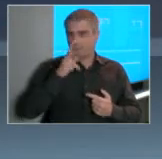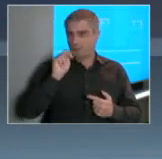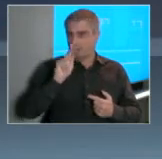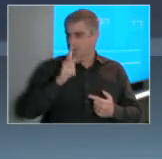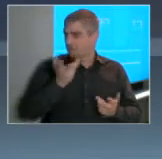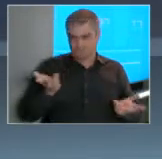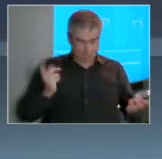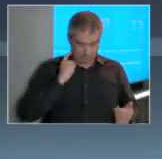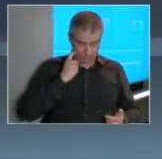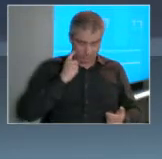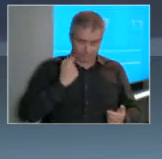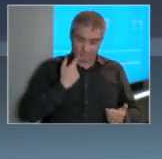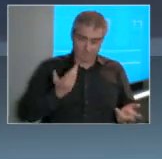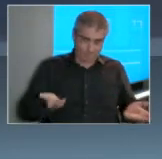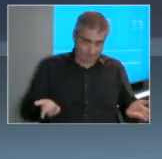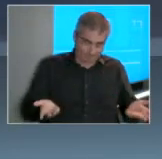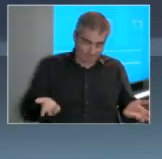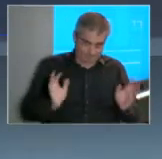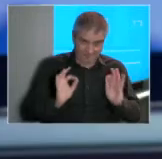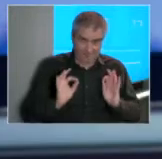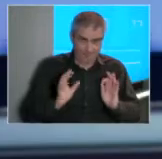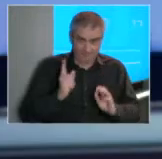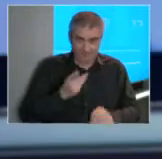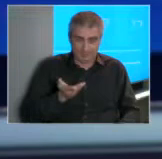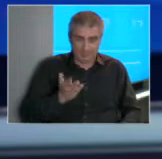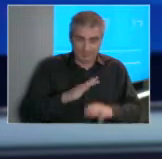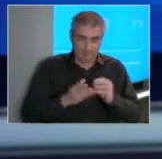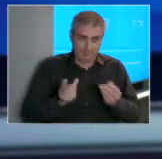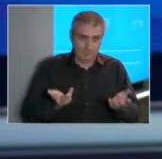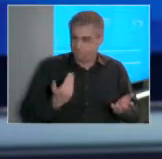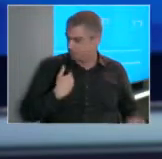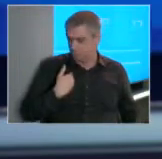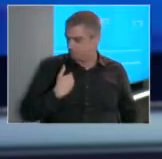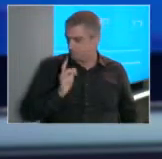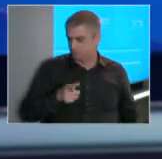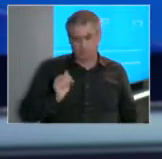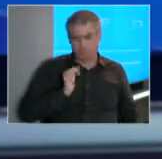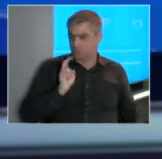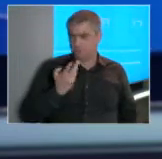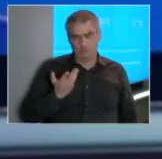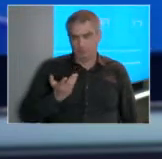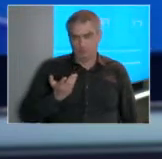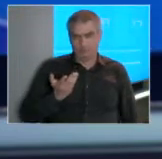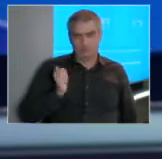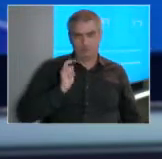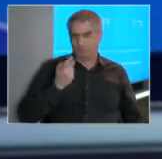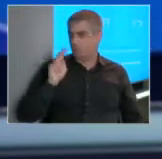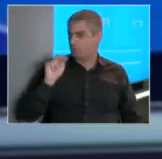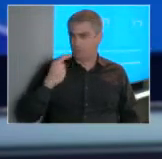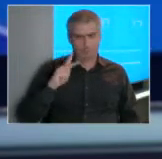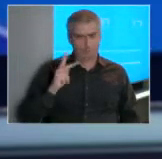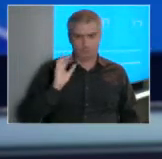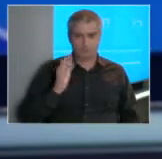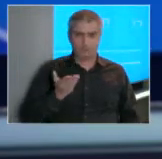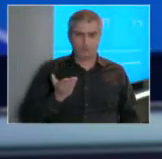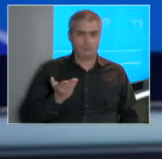קירל, מה, אתם מגחכים ואתם אומרים, נו באמת, מי צריך את כל הדבר הזה? אני לא צריך לגייס את את הגיוס של נועה קירל